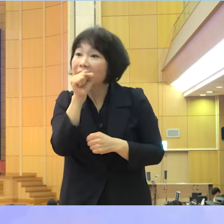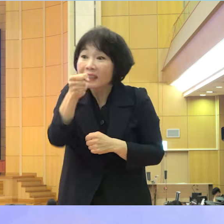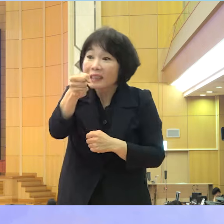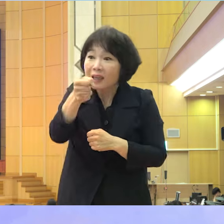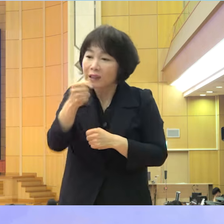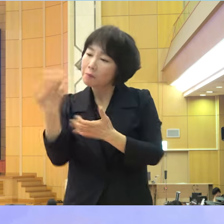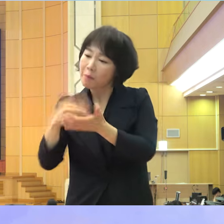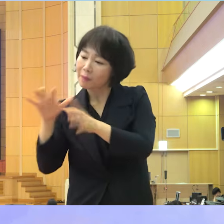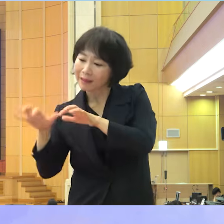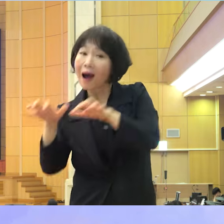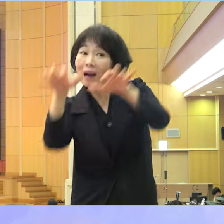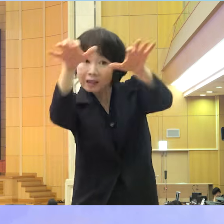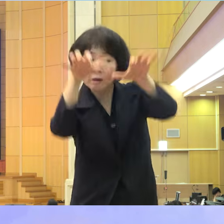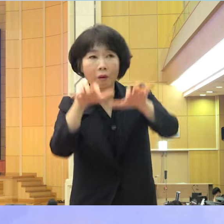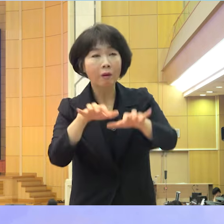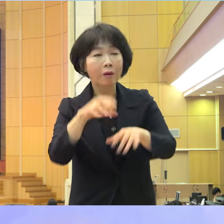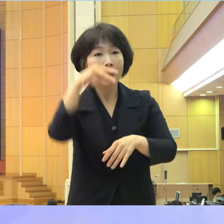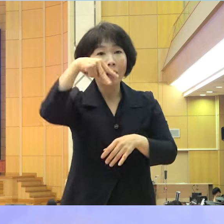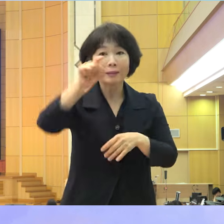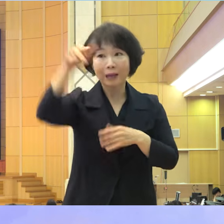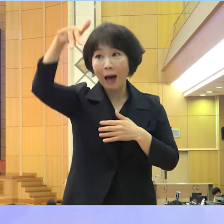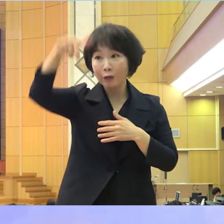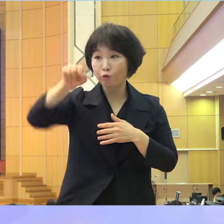진짜 사주팔자가 맞나,